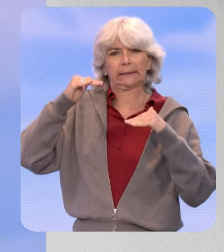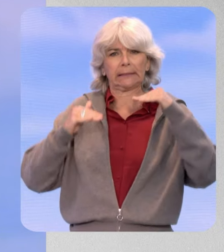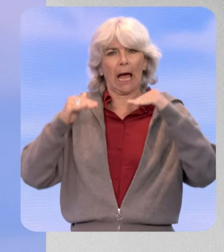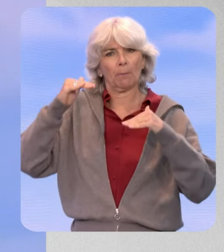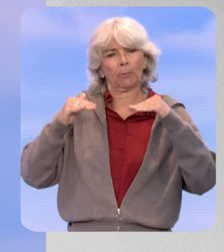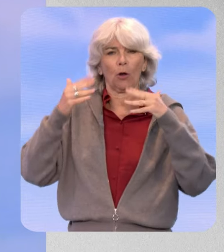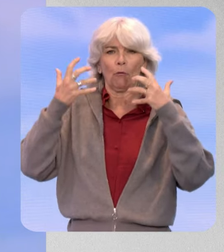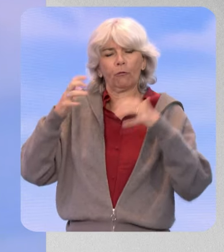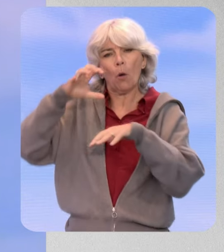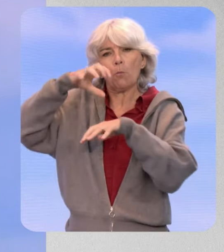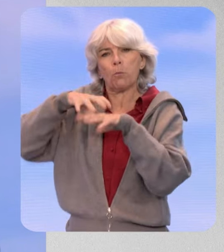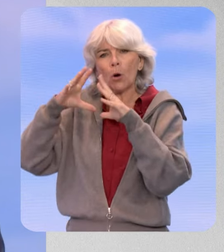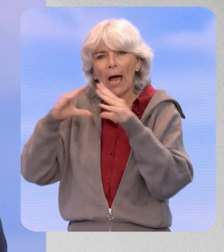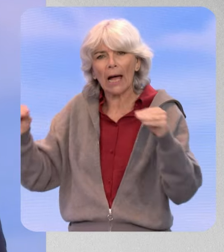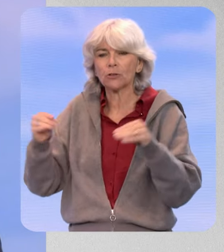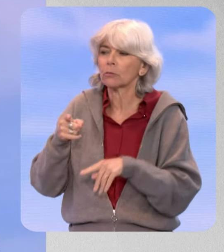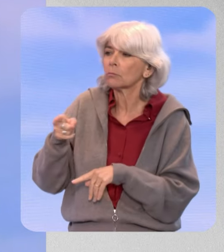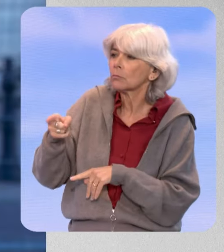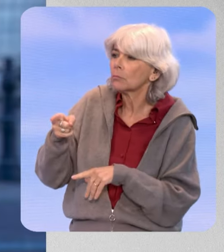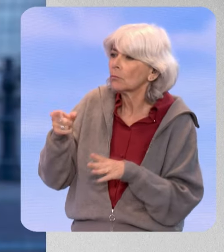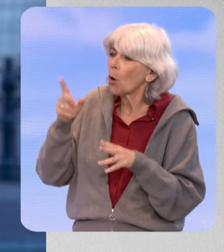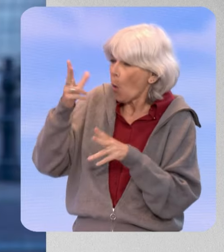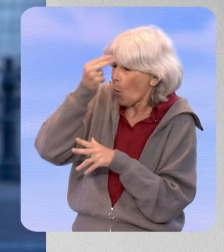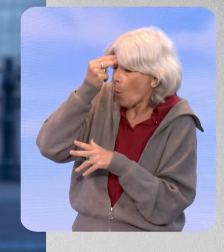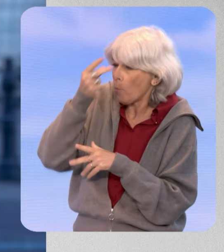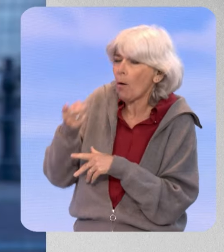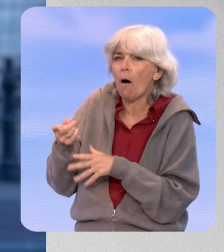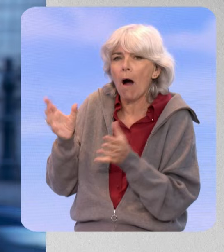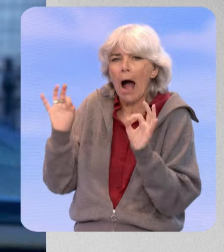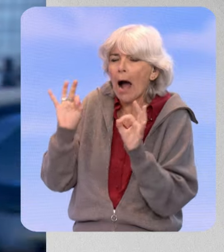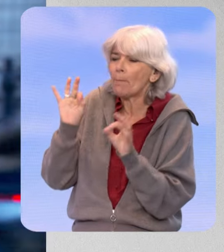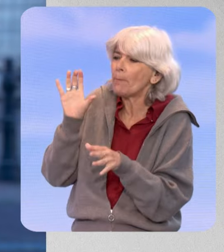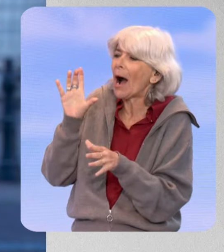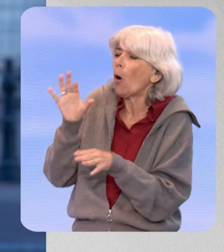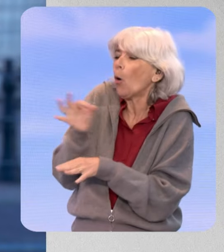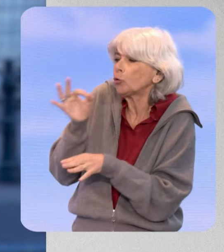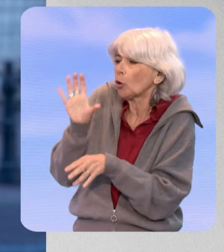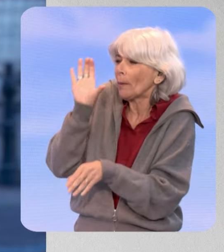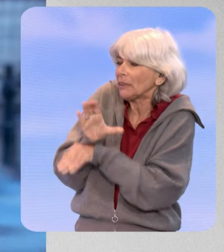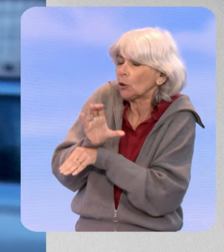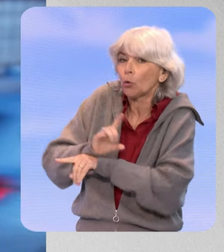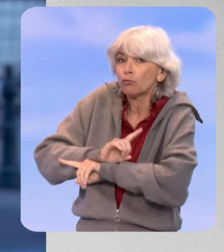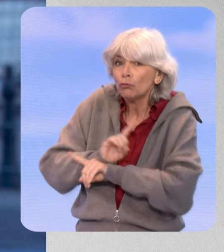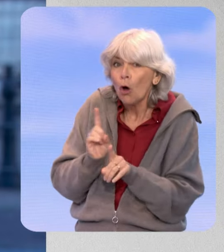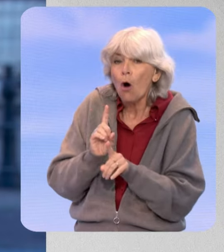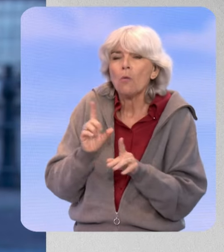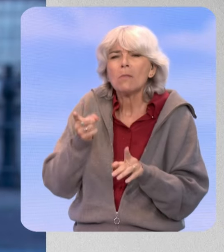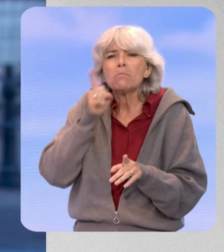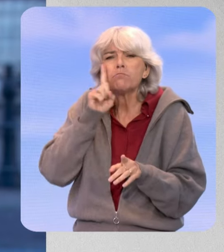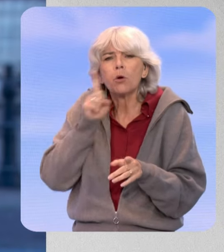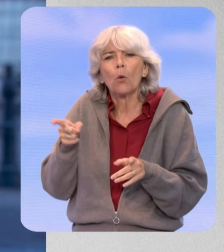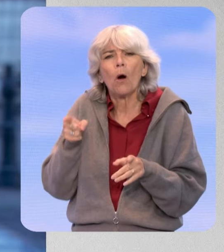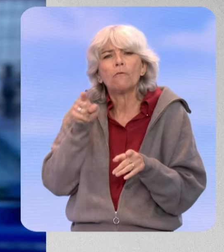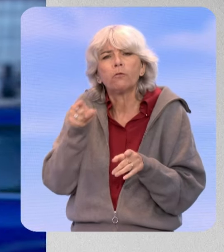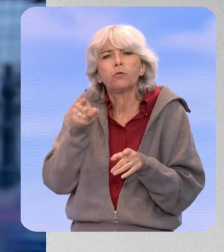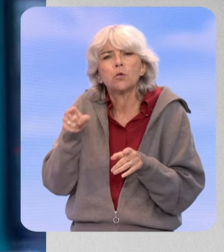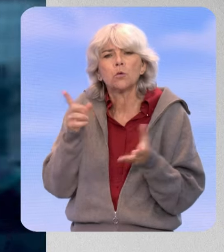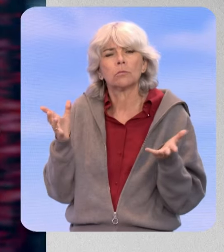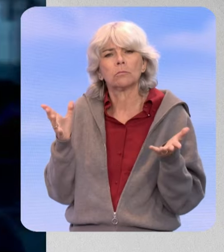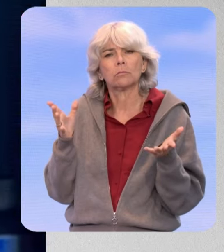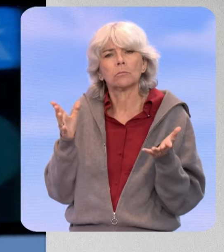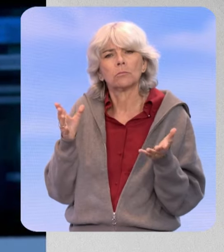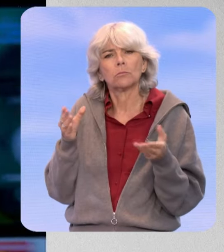pôle rassurant pour les Français. Monsieur Jacobelli, on comprend en tout cas qu'il n'y aura pas de censure automatique. Pourquoi vous, finalement, accordez